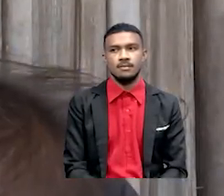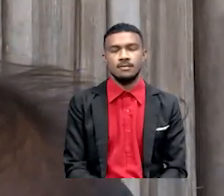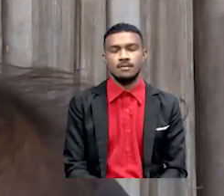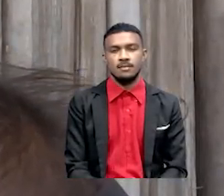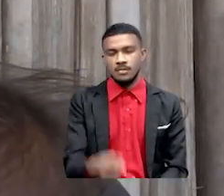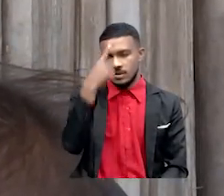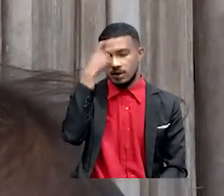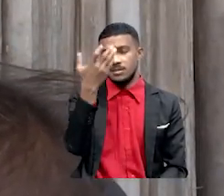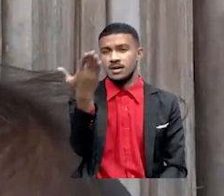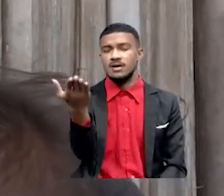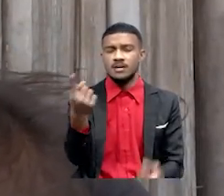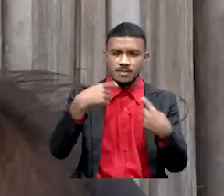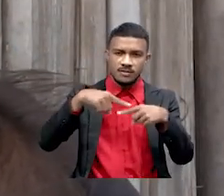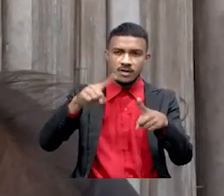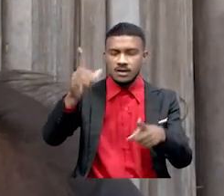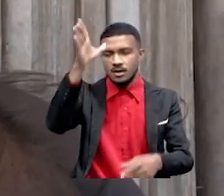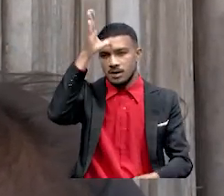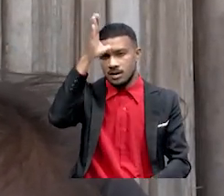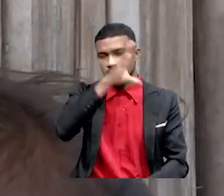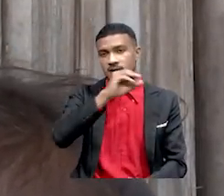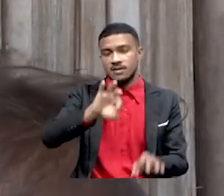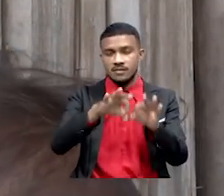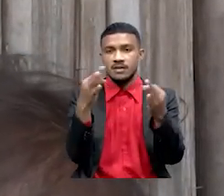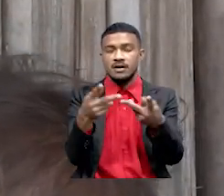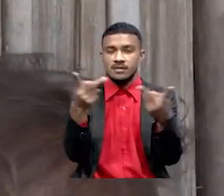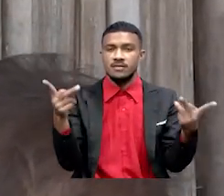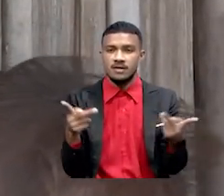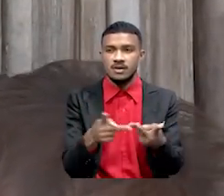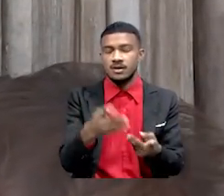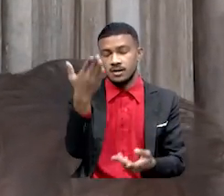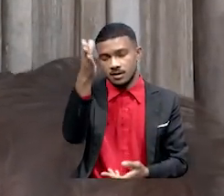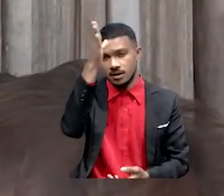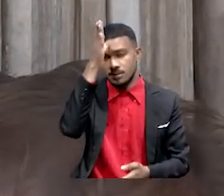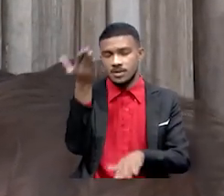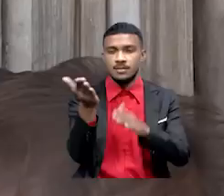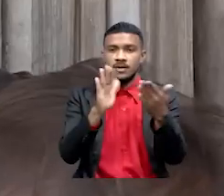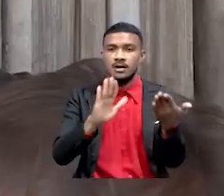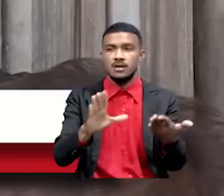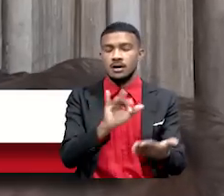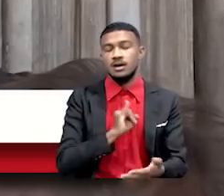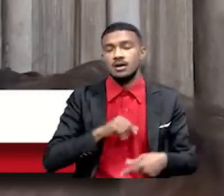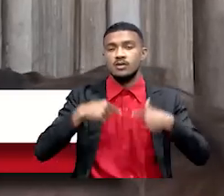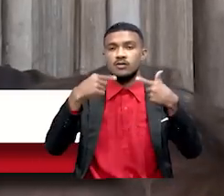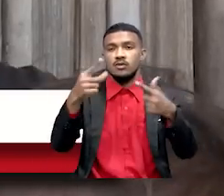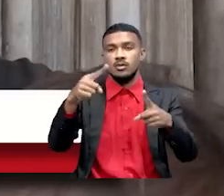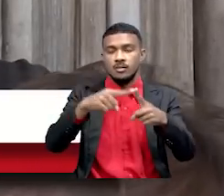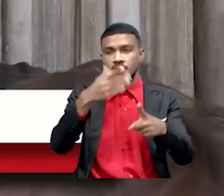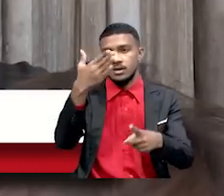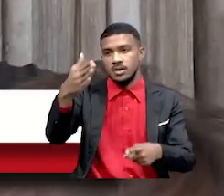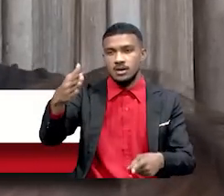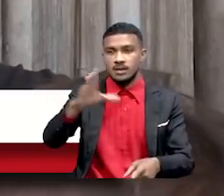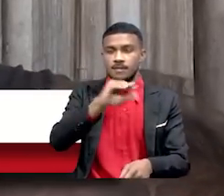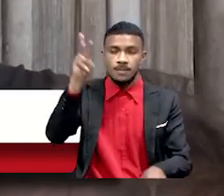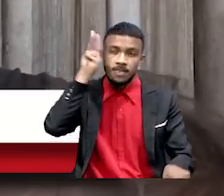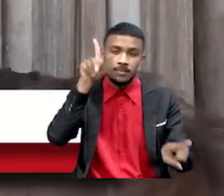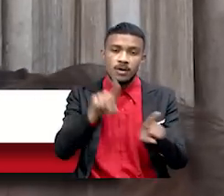Nita mani fila paliban niya pa niya. Pati niya ma nihasan niya pa usikila niya. Sa tiyo ako, yali niya na niya lang po niya. Niya